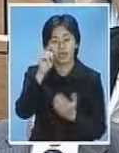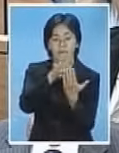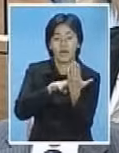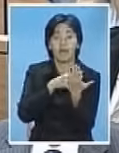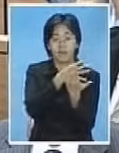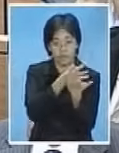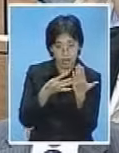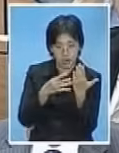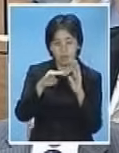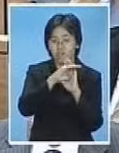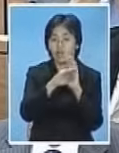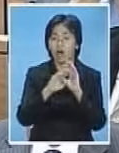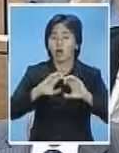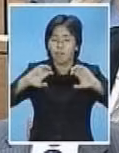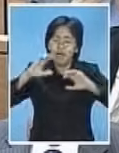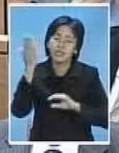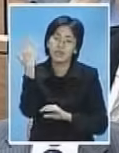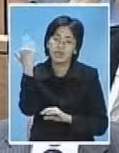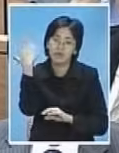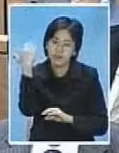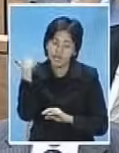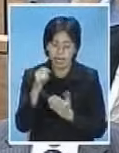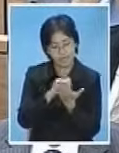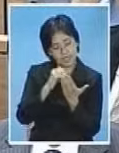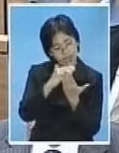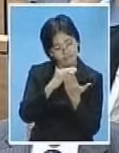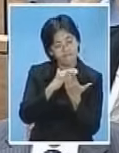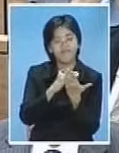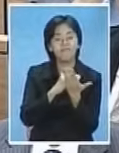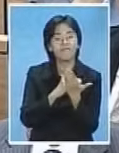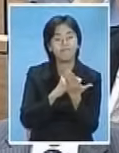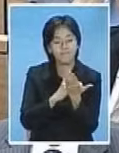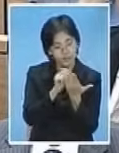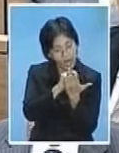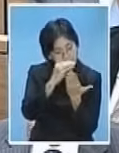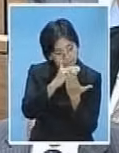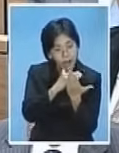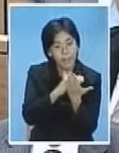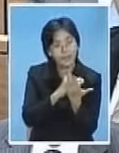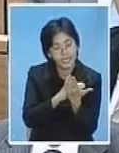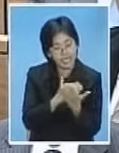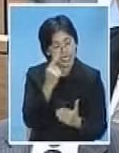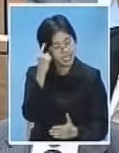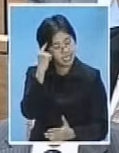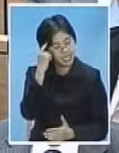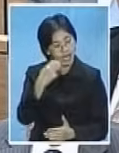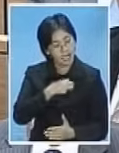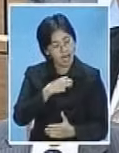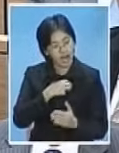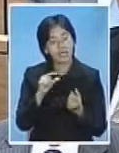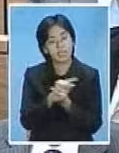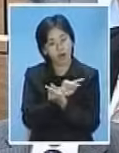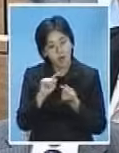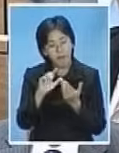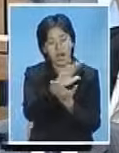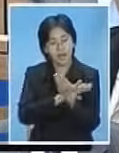ายของรัฐบาลทุกชุดนะครับก็จะเขียนเรื่องในสิ่งที่มีความปรารถนาจะเห็นความเปลี่ยนแปลงบ้านเมือง